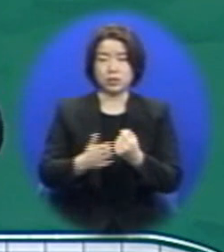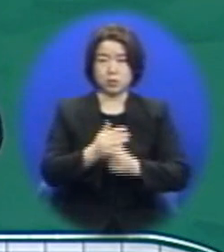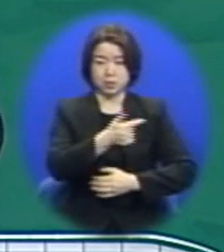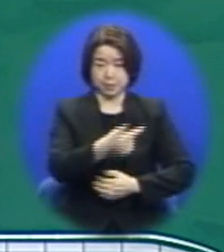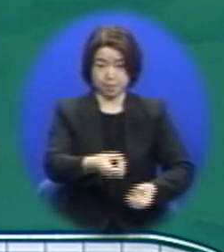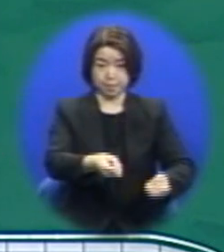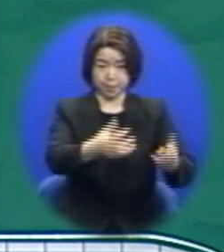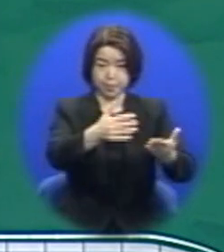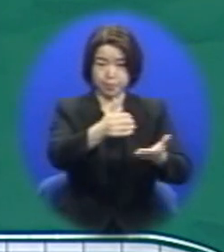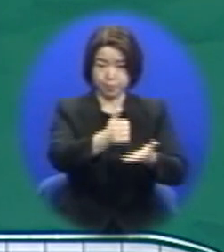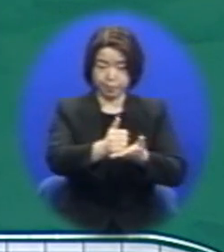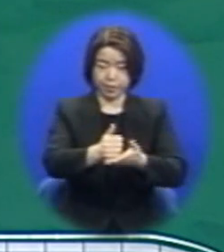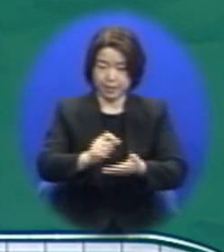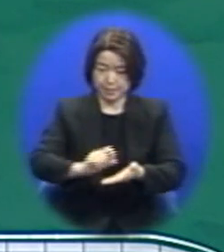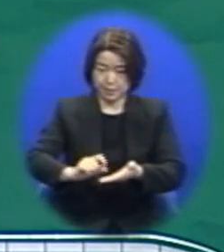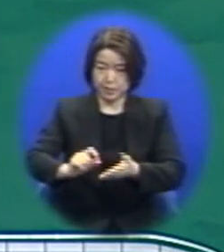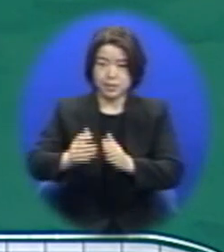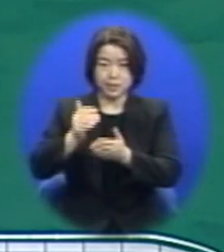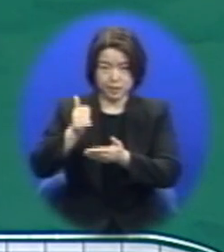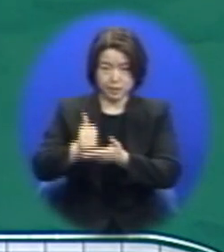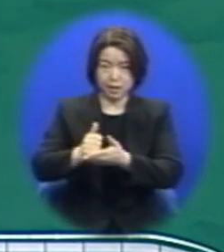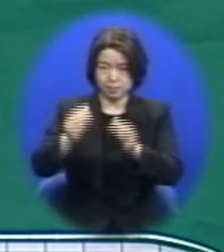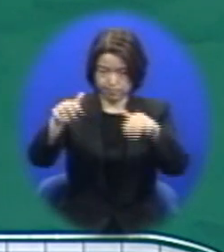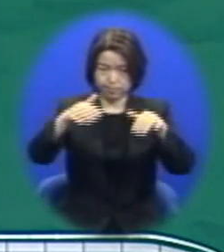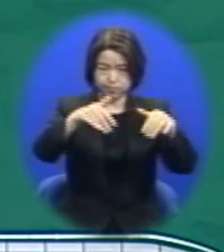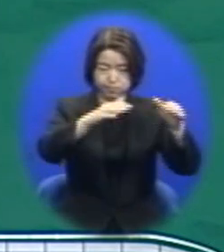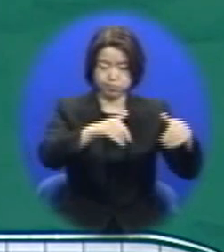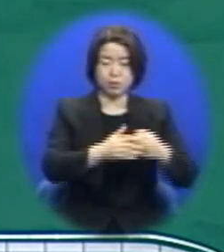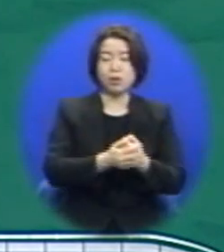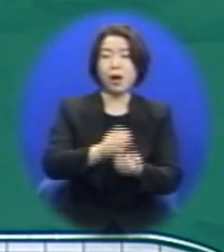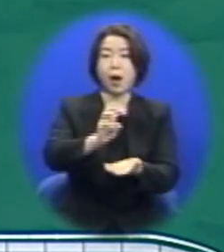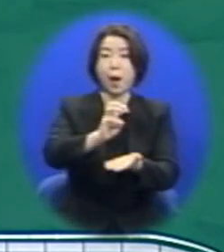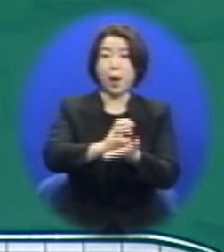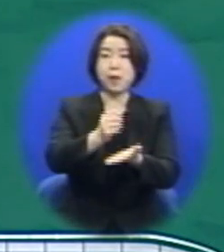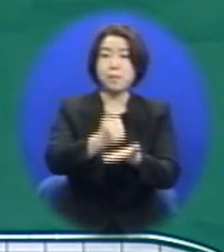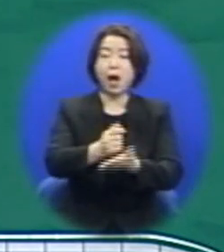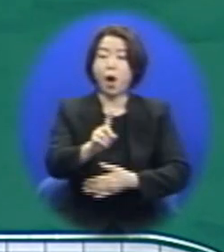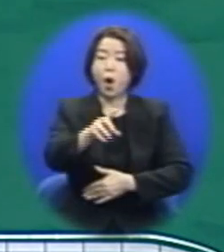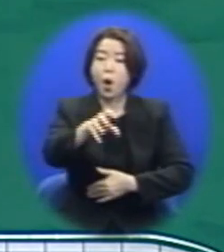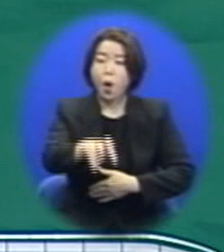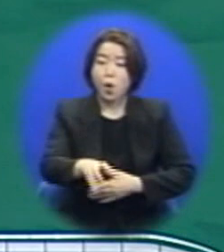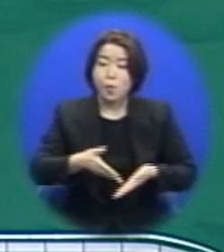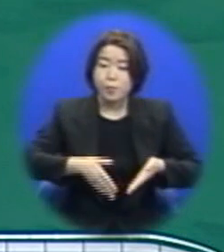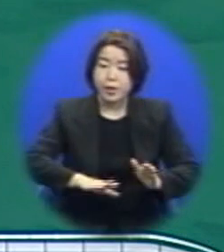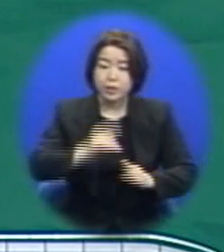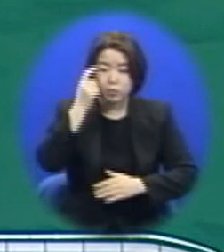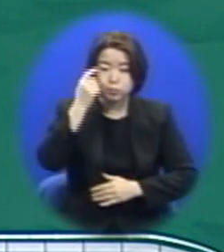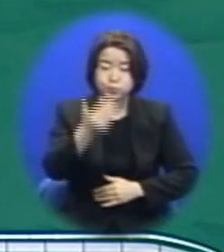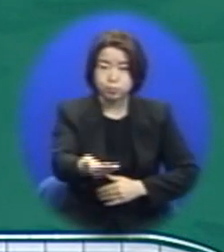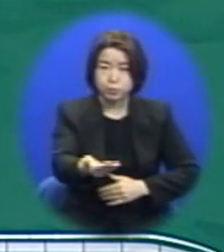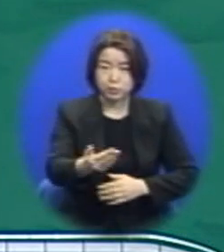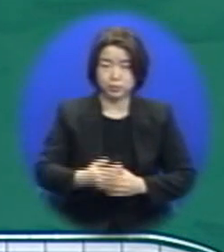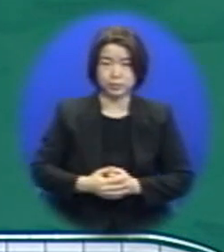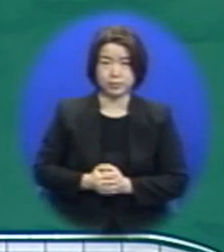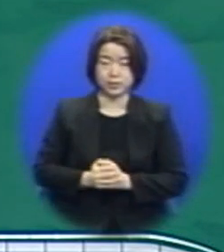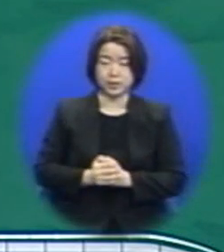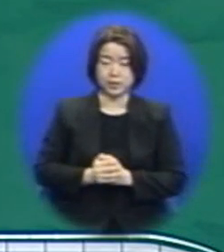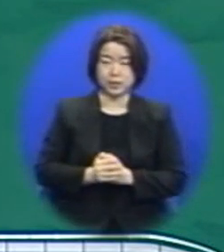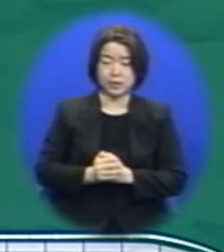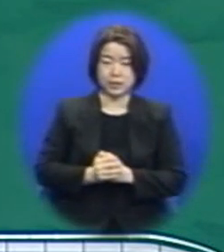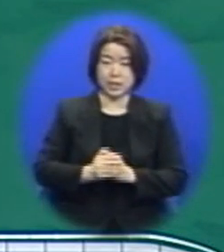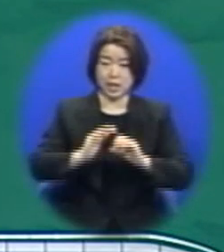대제사장과 서기관들을 불러서 도대체 메시아는 어디서 날 것인가를 물었습니다.